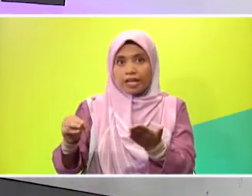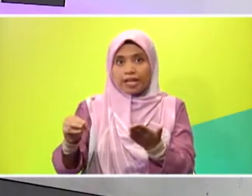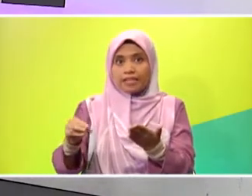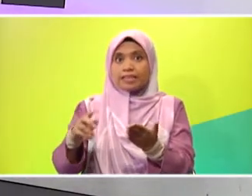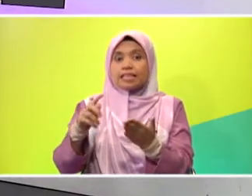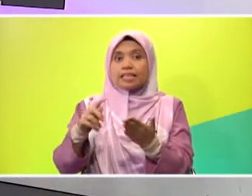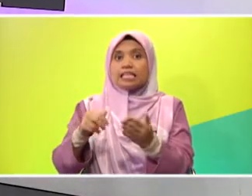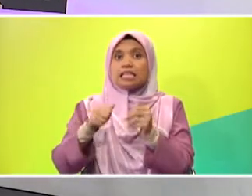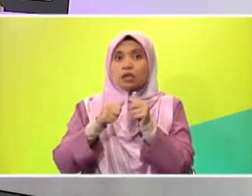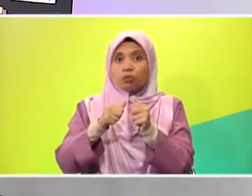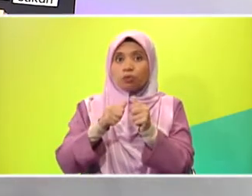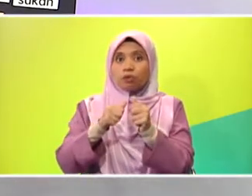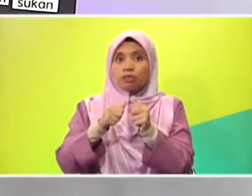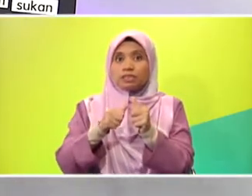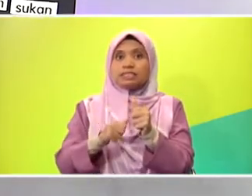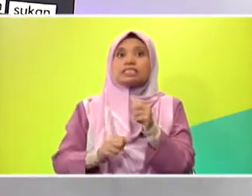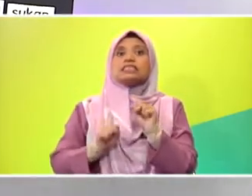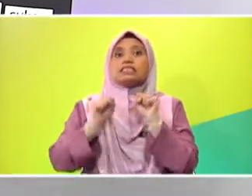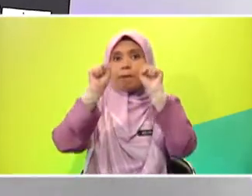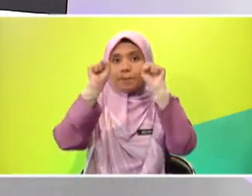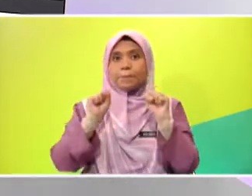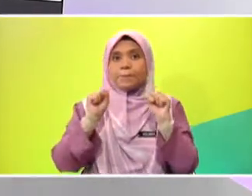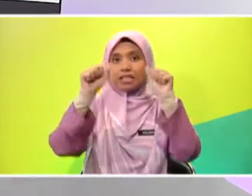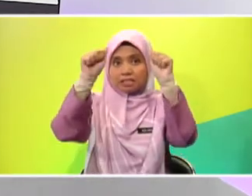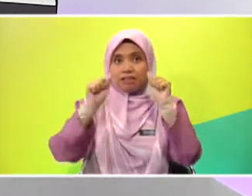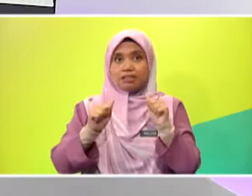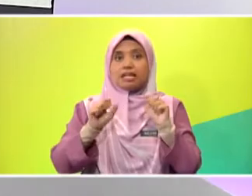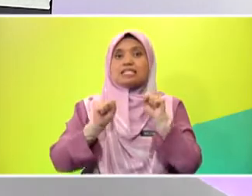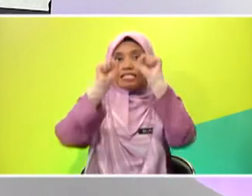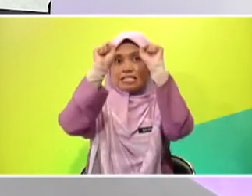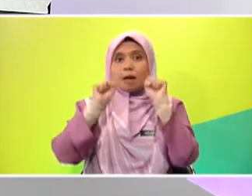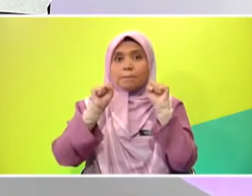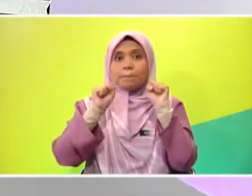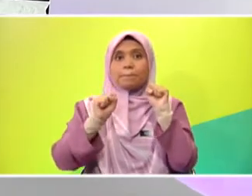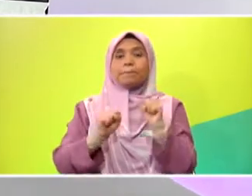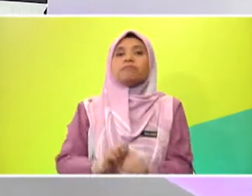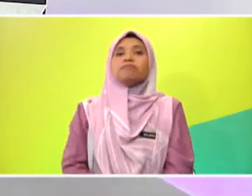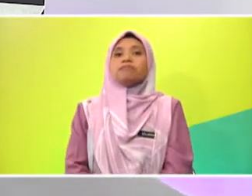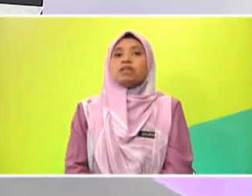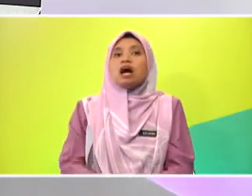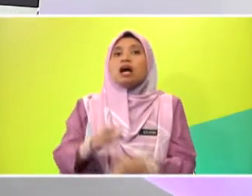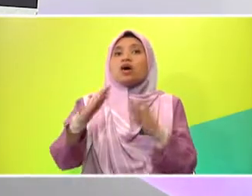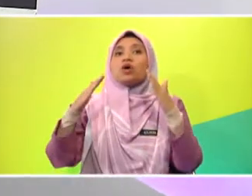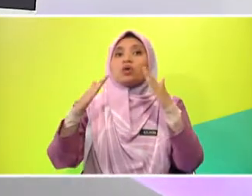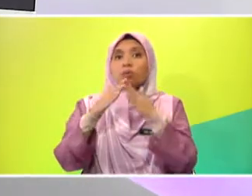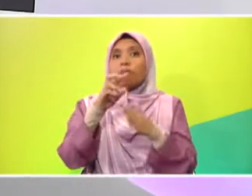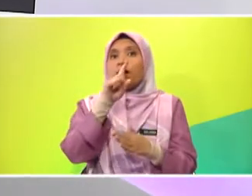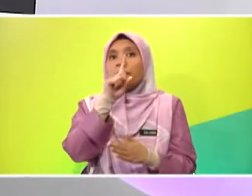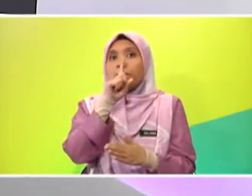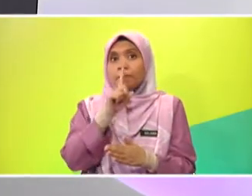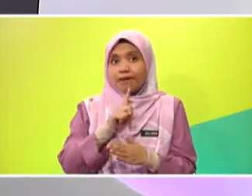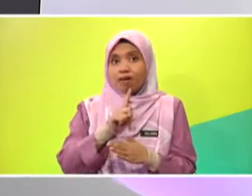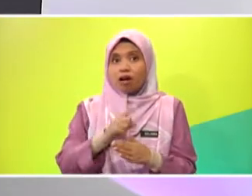acara senamrobik dan yang terakhir rumah merah adalah juara